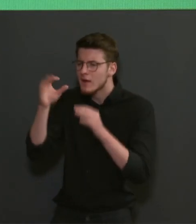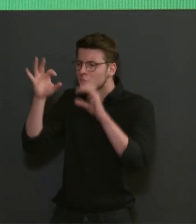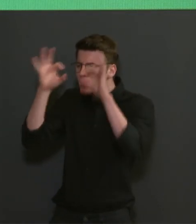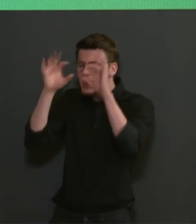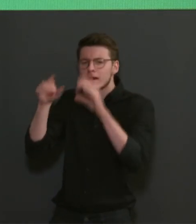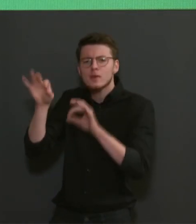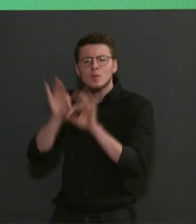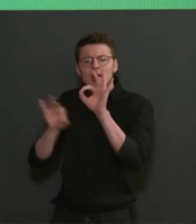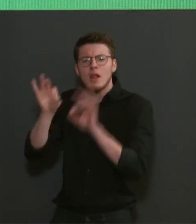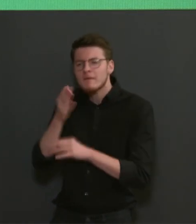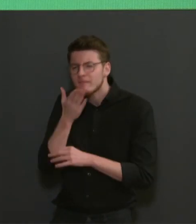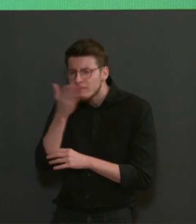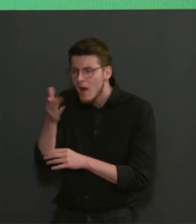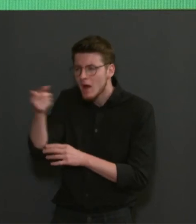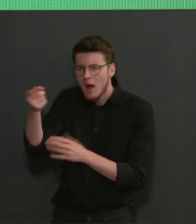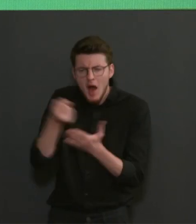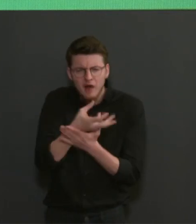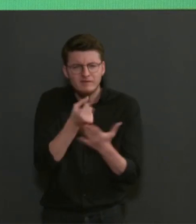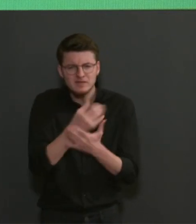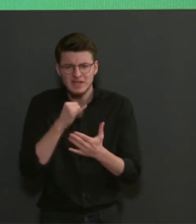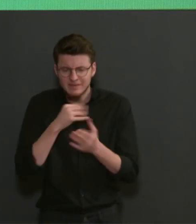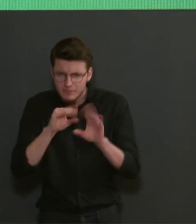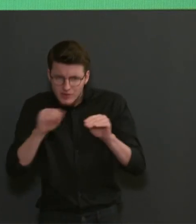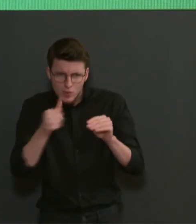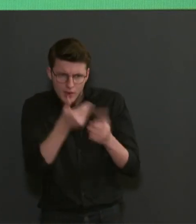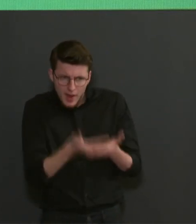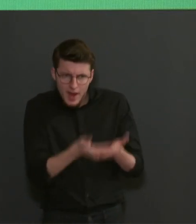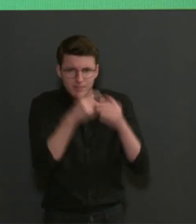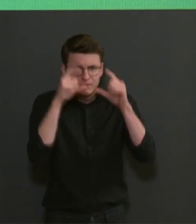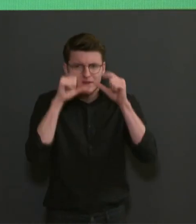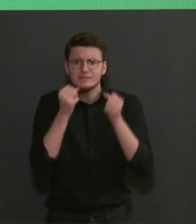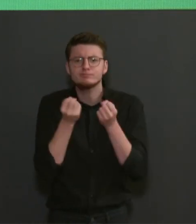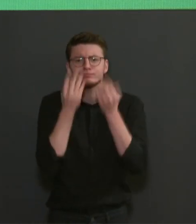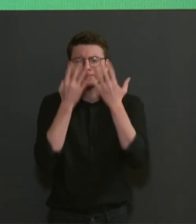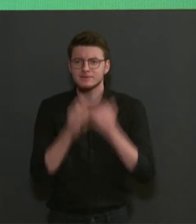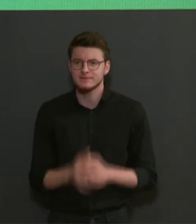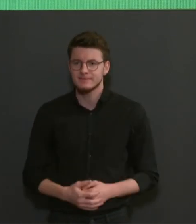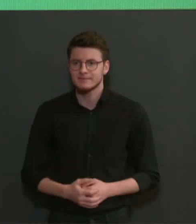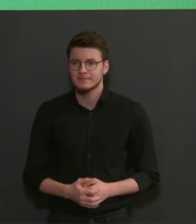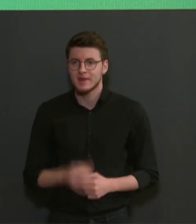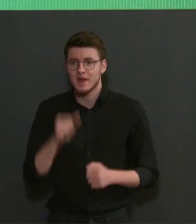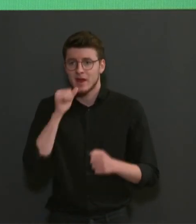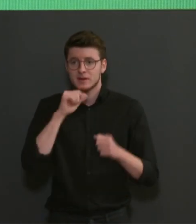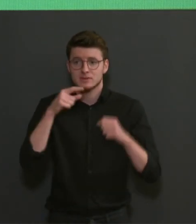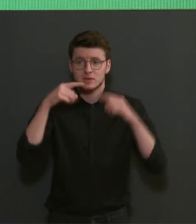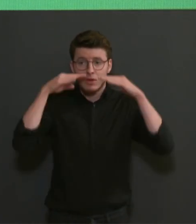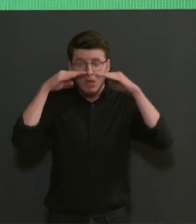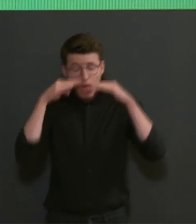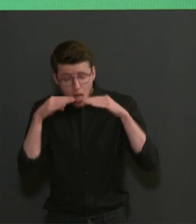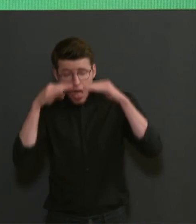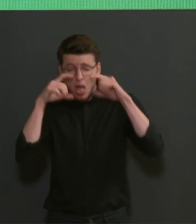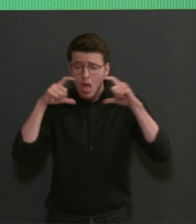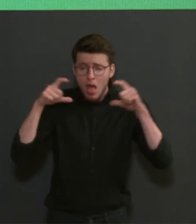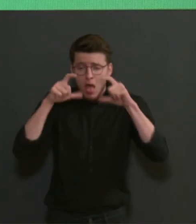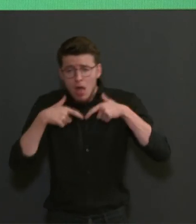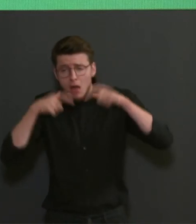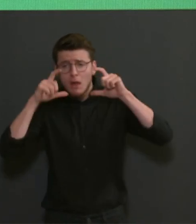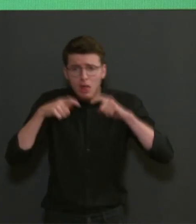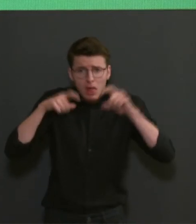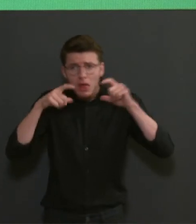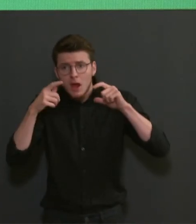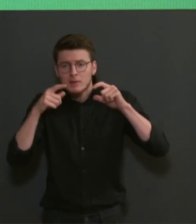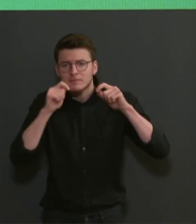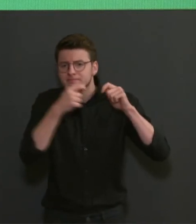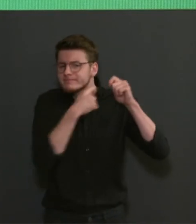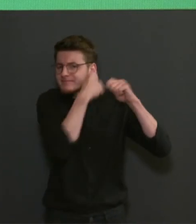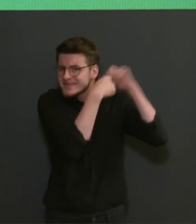Indien uw mondmasker afzakt, kan u eventueel een knoopje leggen in de elastieken om het beter te laten aanpassen op uw